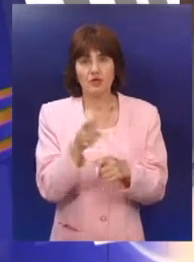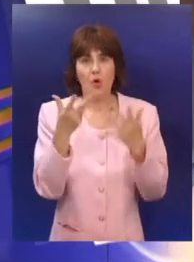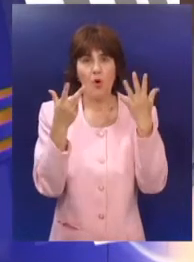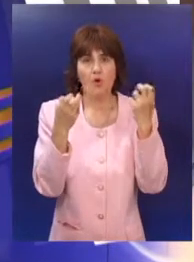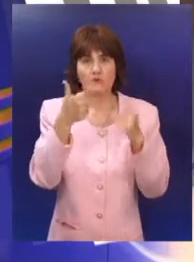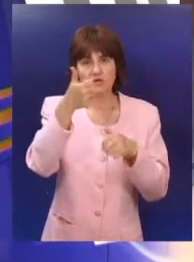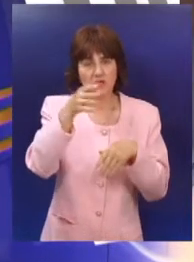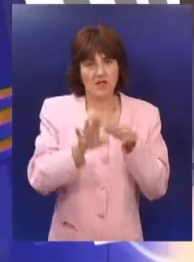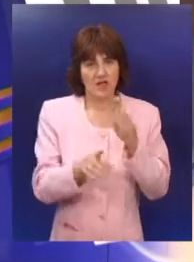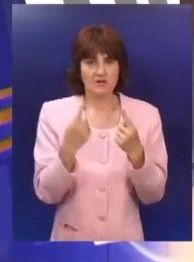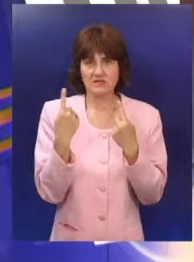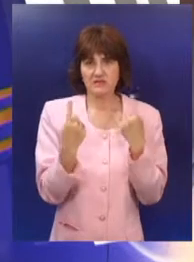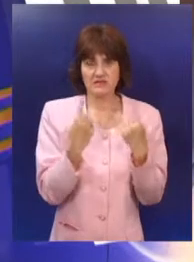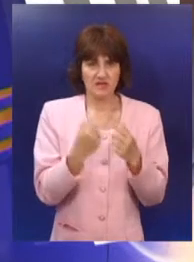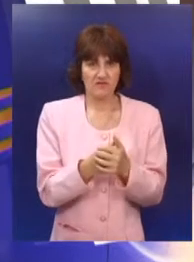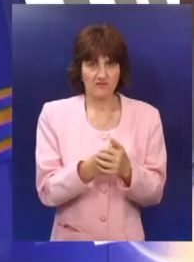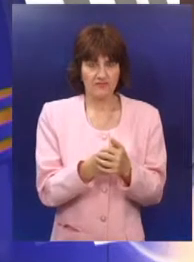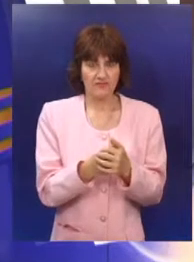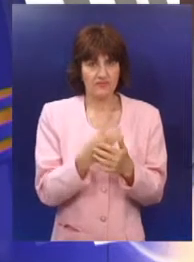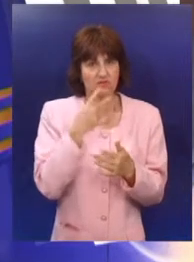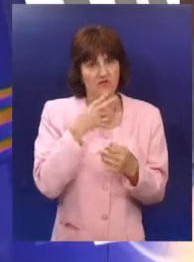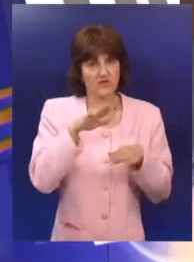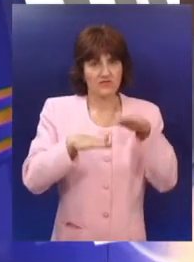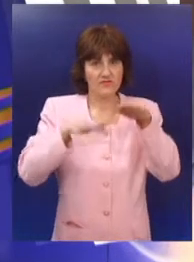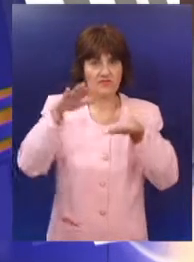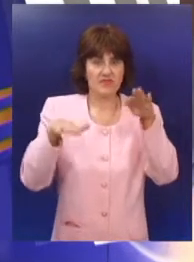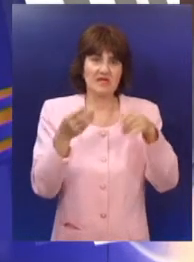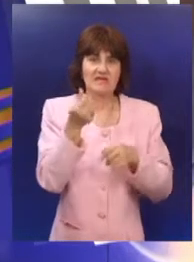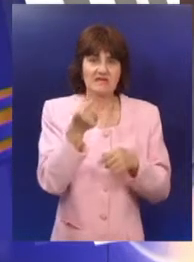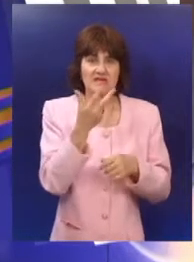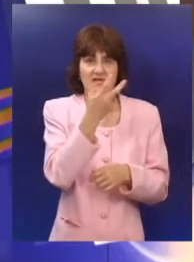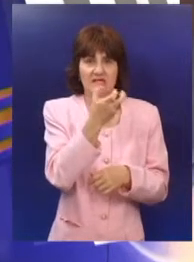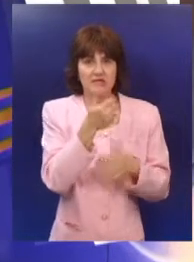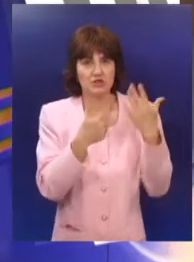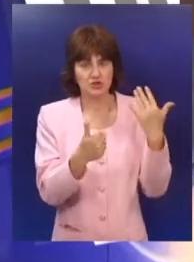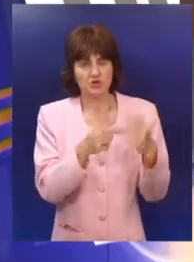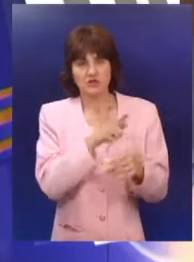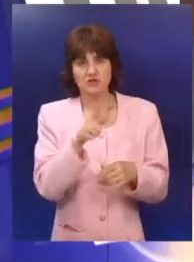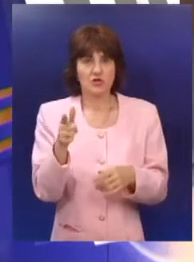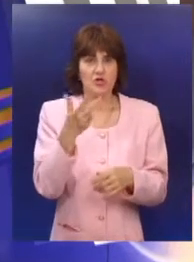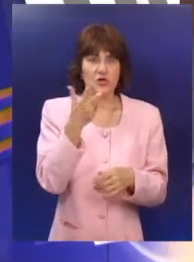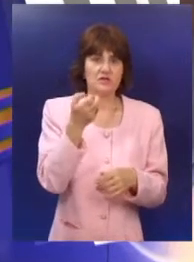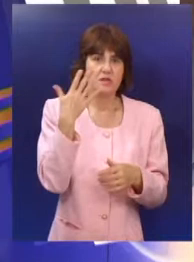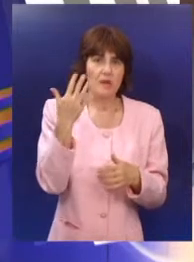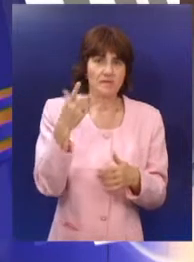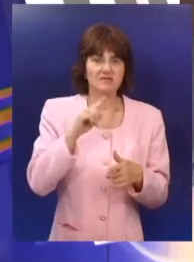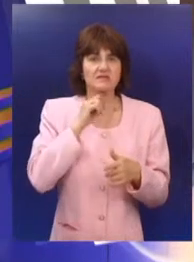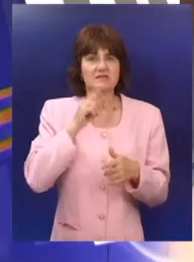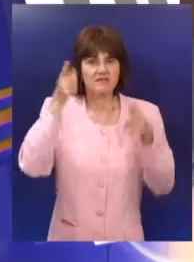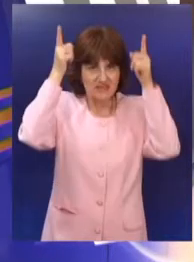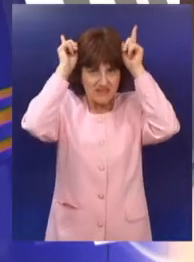dinara po kilogramu. Ceo petao se može nabaviti po cenama u rasponu od 260 do 350 dinara po kilogramu, a zec